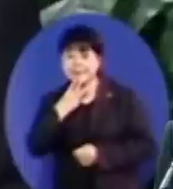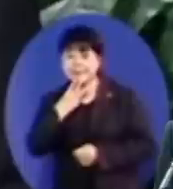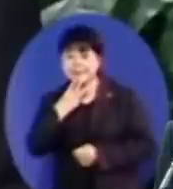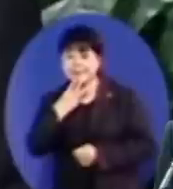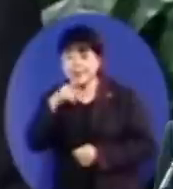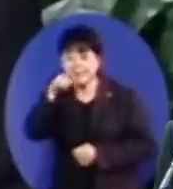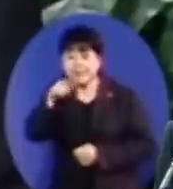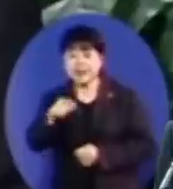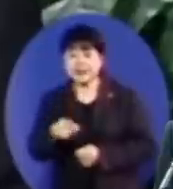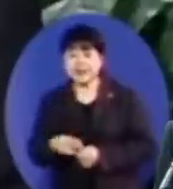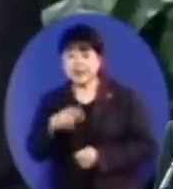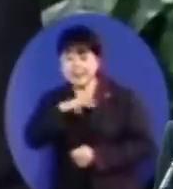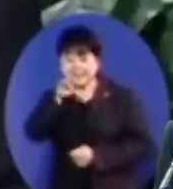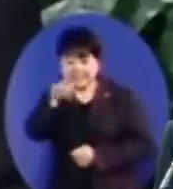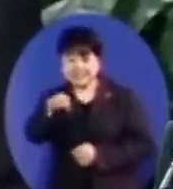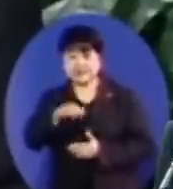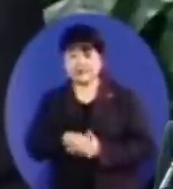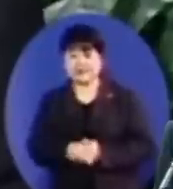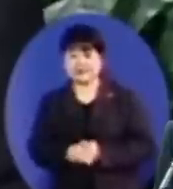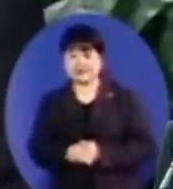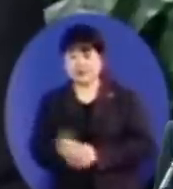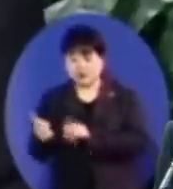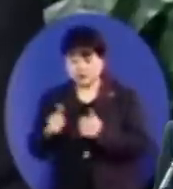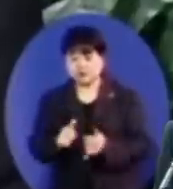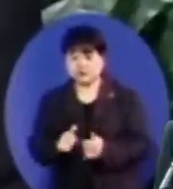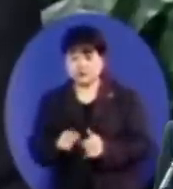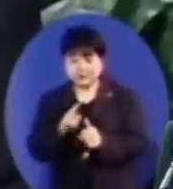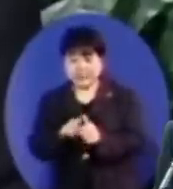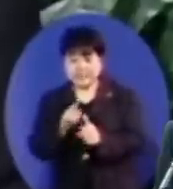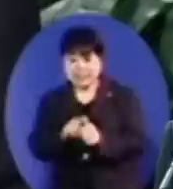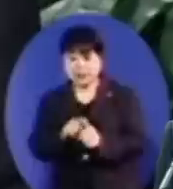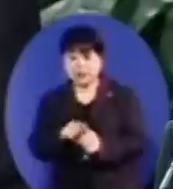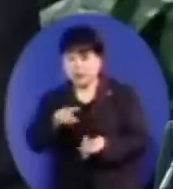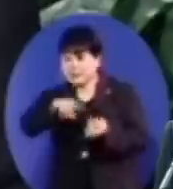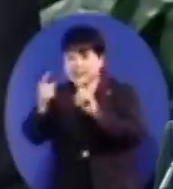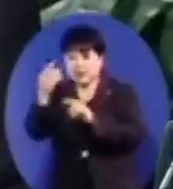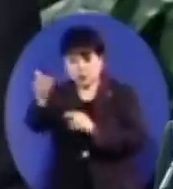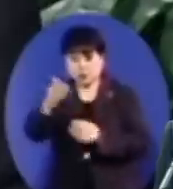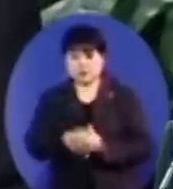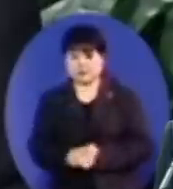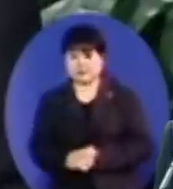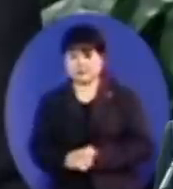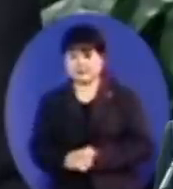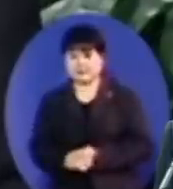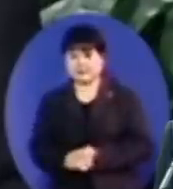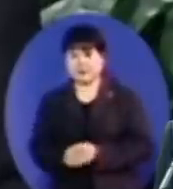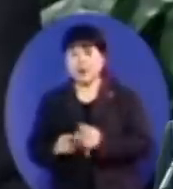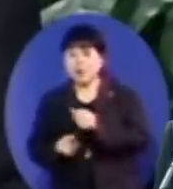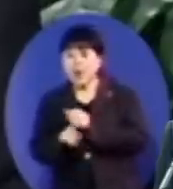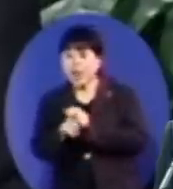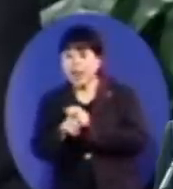동구박인 베다니아에서 죽은 나사로를 살렸습니다. 왜